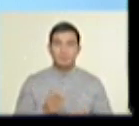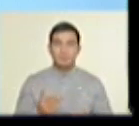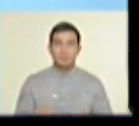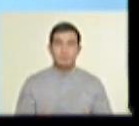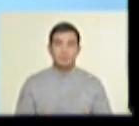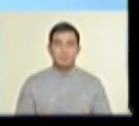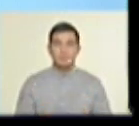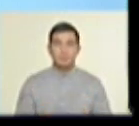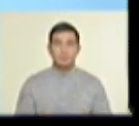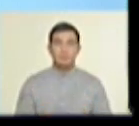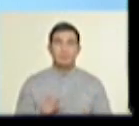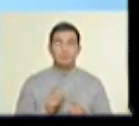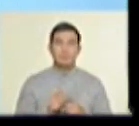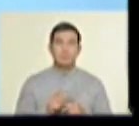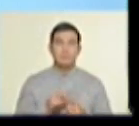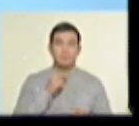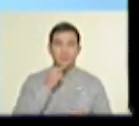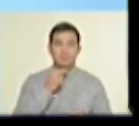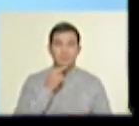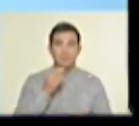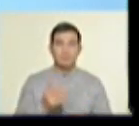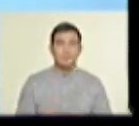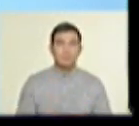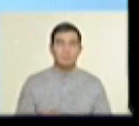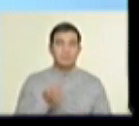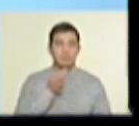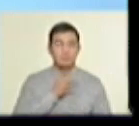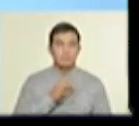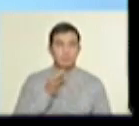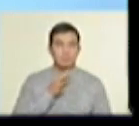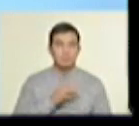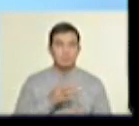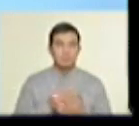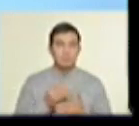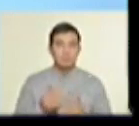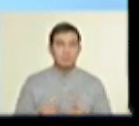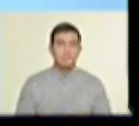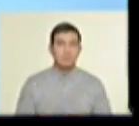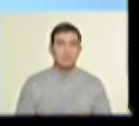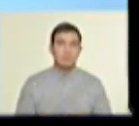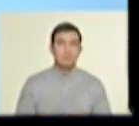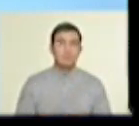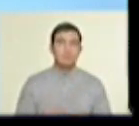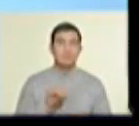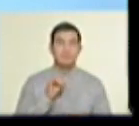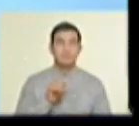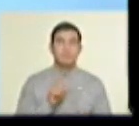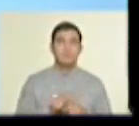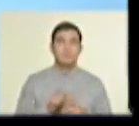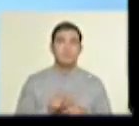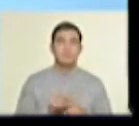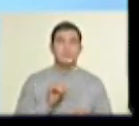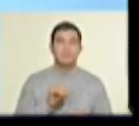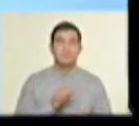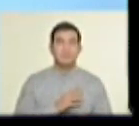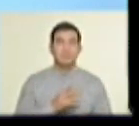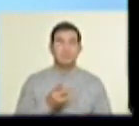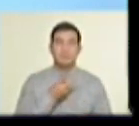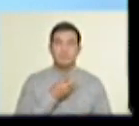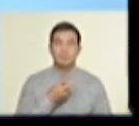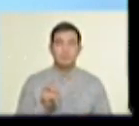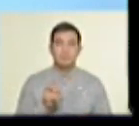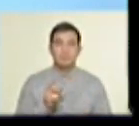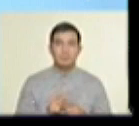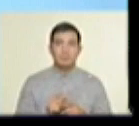bo'ladi. So'zlarga e'tibor beramiz. Dori, darmon so'zi. Demak, bu so'zimiz aziz o'quvchilar juft